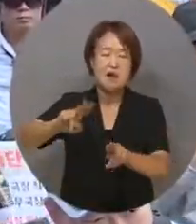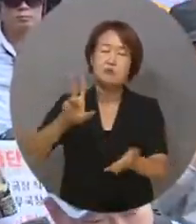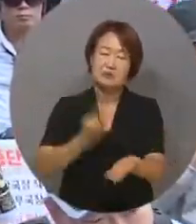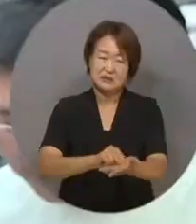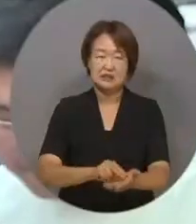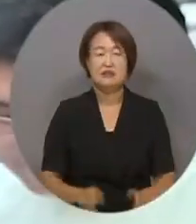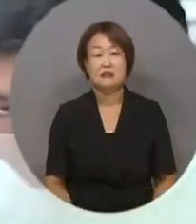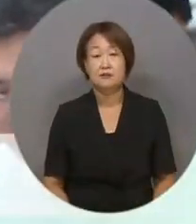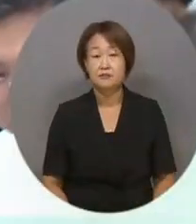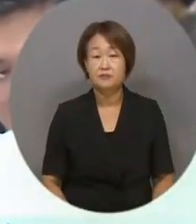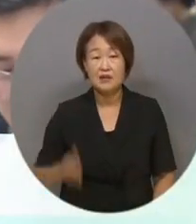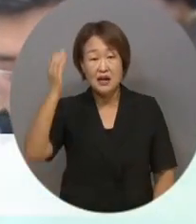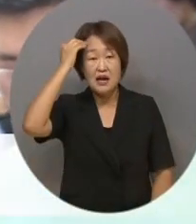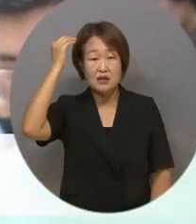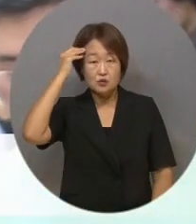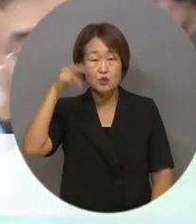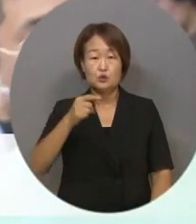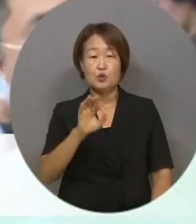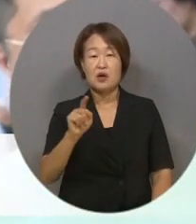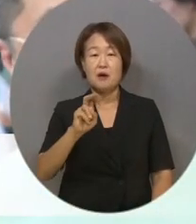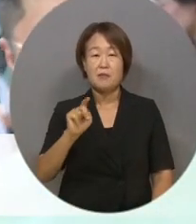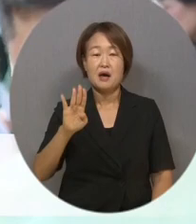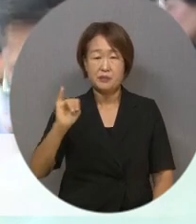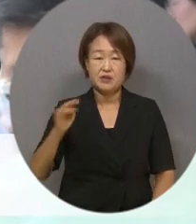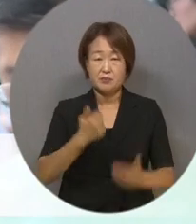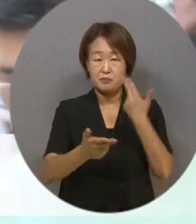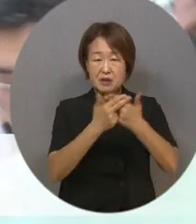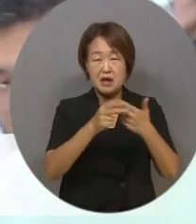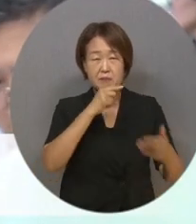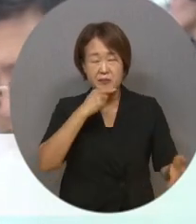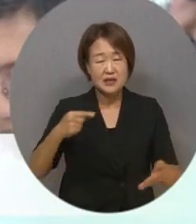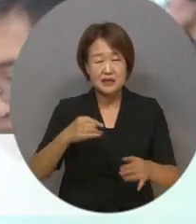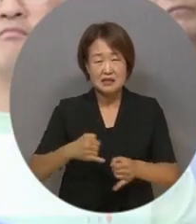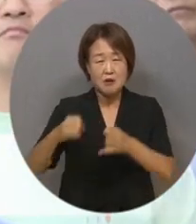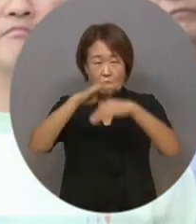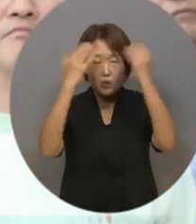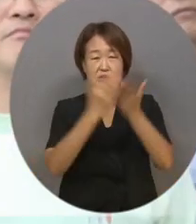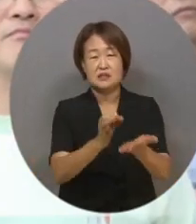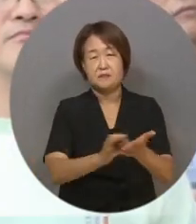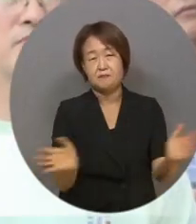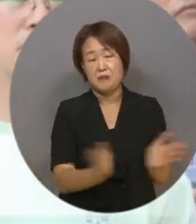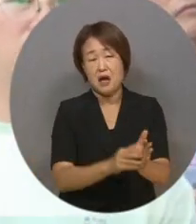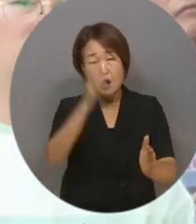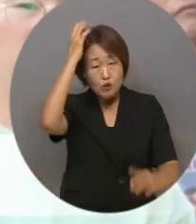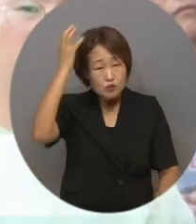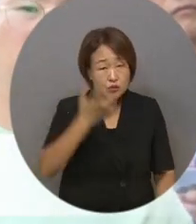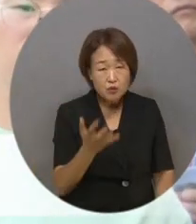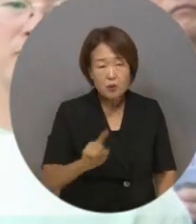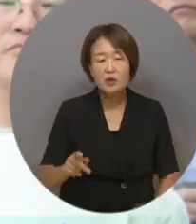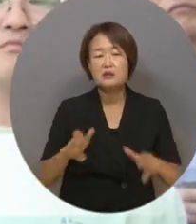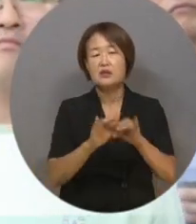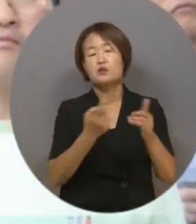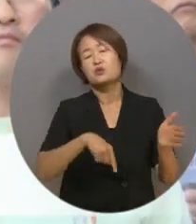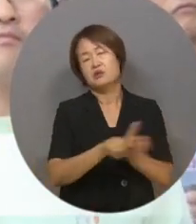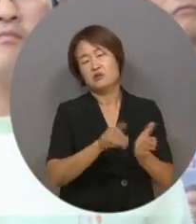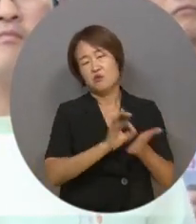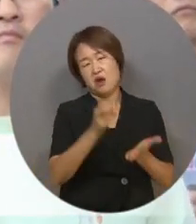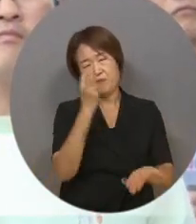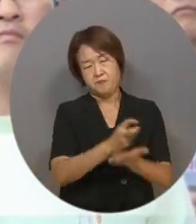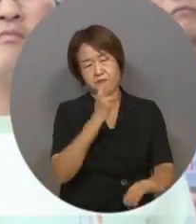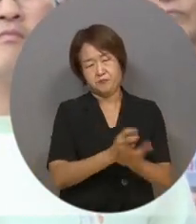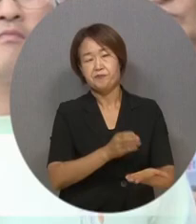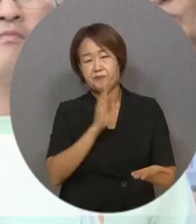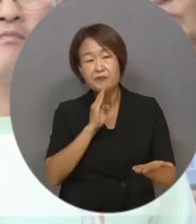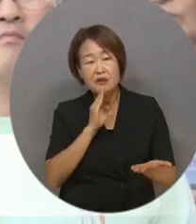상황입니다. 한국소아마비협회 빚으로 모두 사용되었습니다. 후원금은 장애인을 위하여 사용되어야